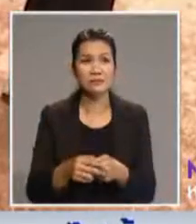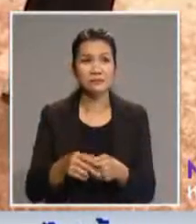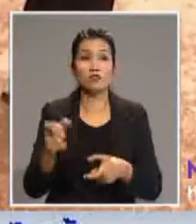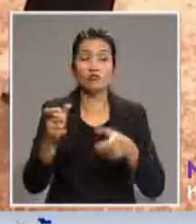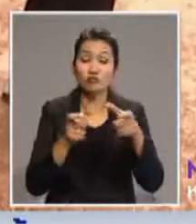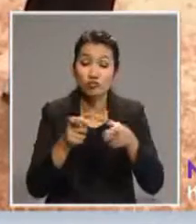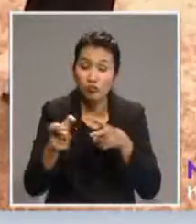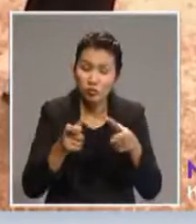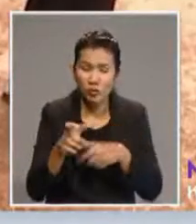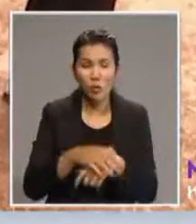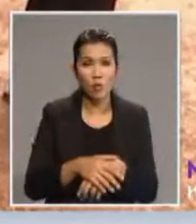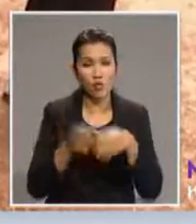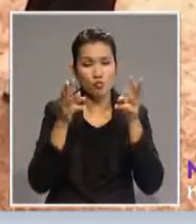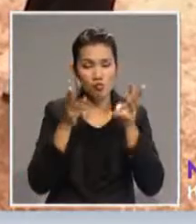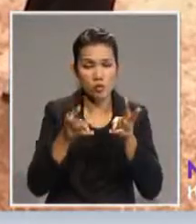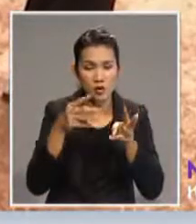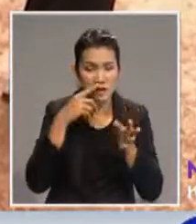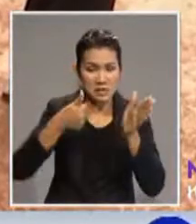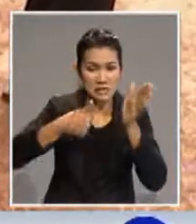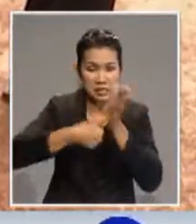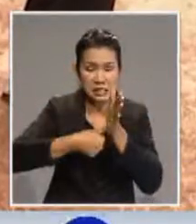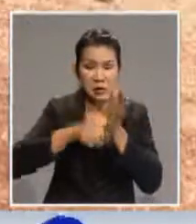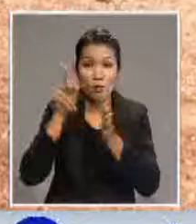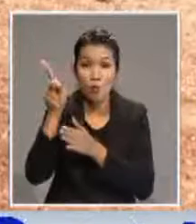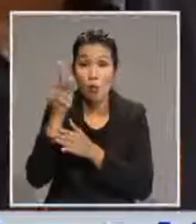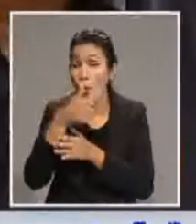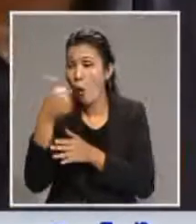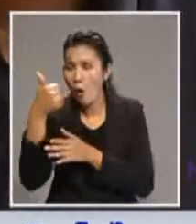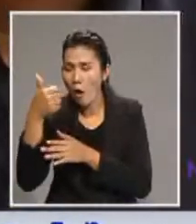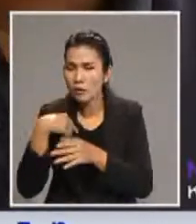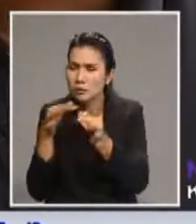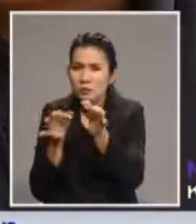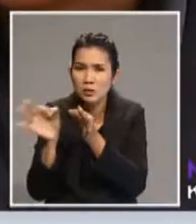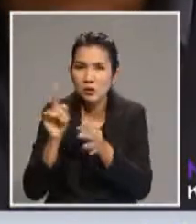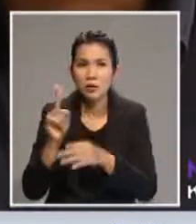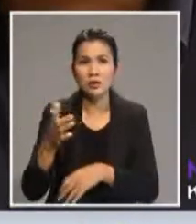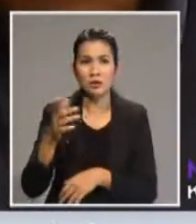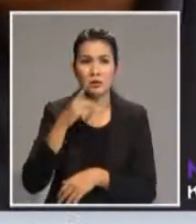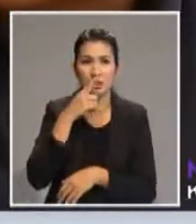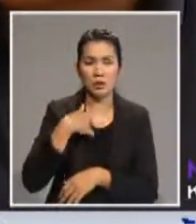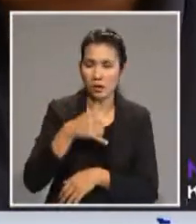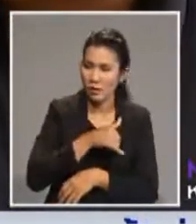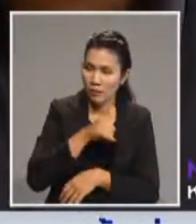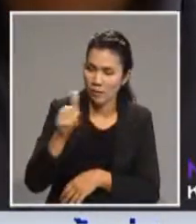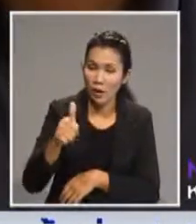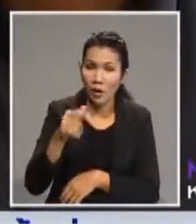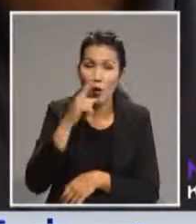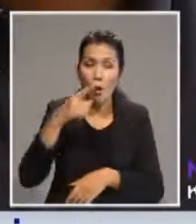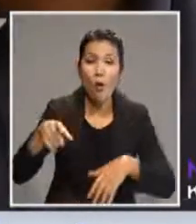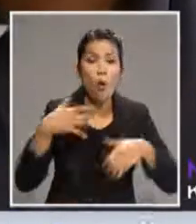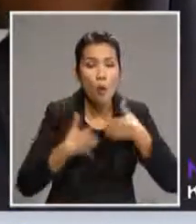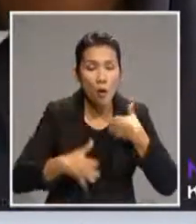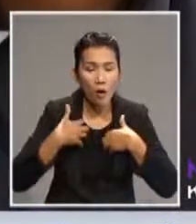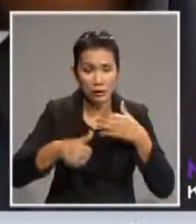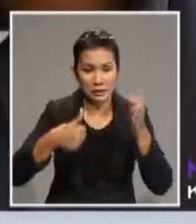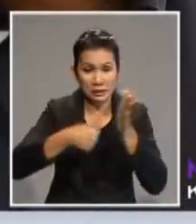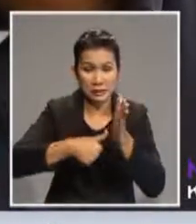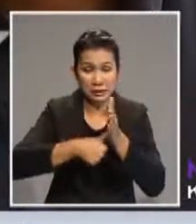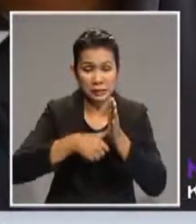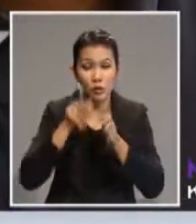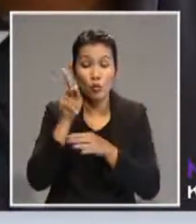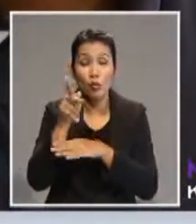การครับวิธีการเคลียร์หนี้นอกระบบของทกสเนี่ยทำยังไงฮะ ลูกค้าจะไปติดต่อที่เราว่าเขามีความเดือดร้อนว่าเป็นหนี้นอกระบบม